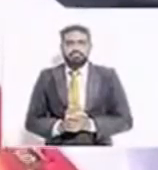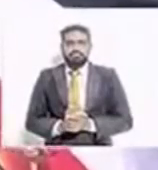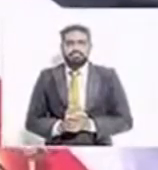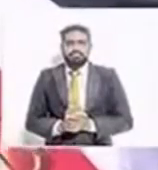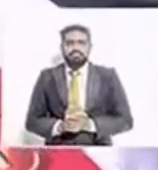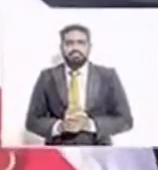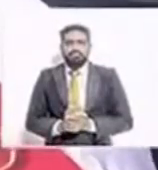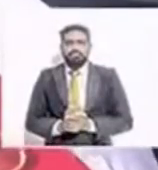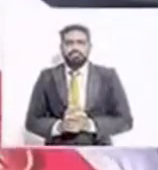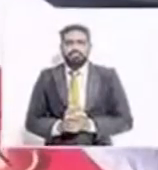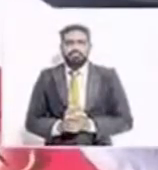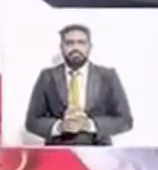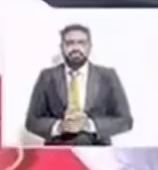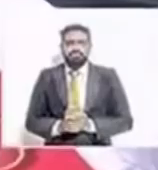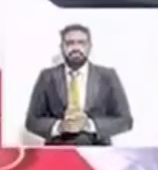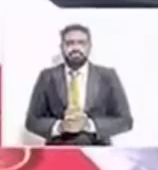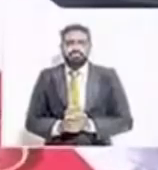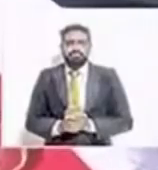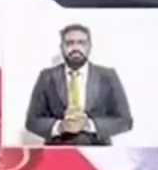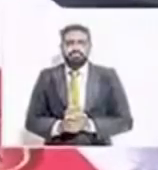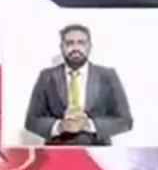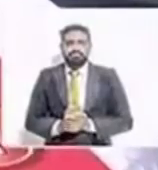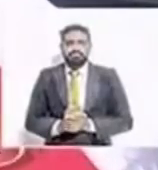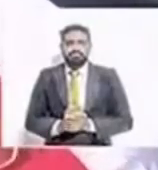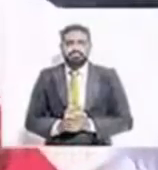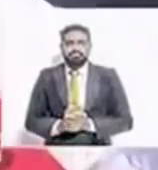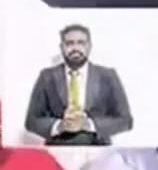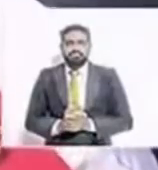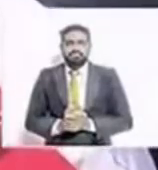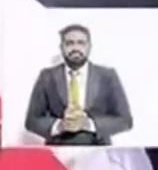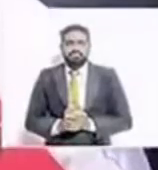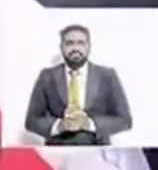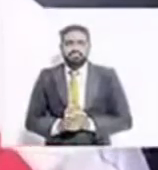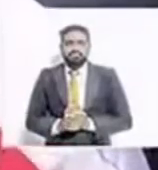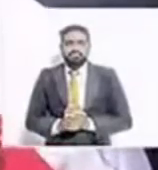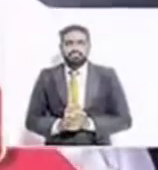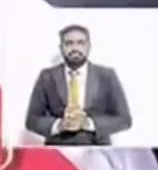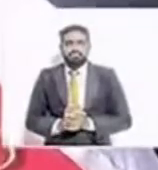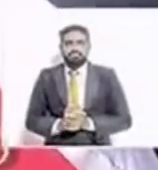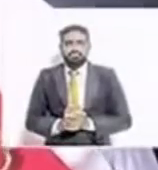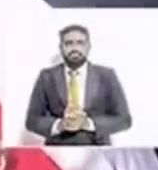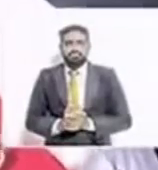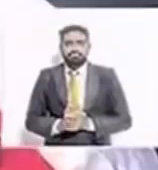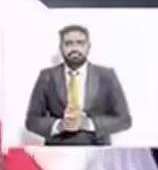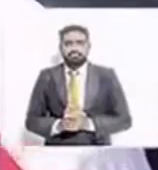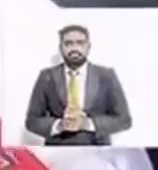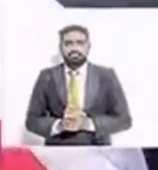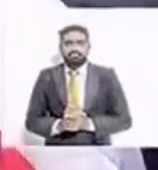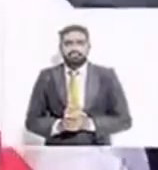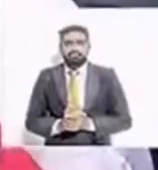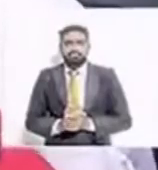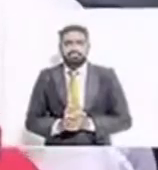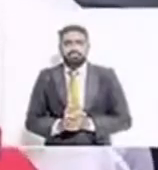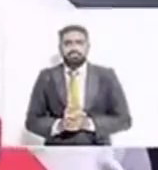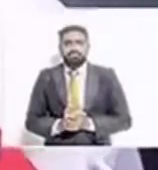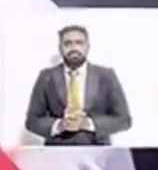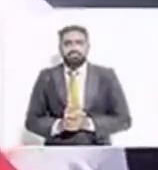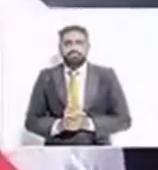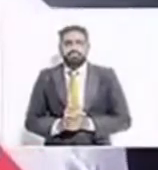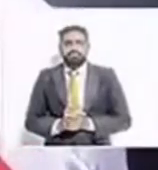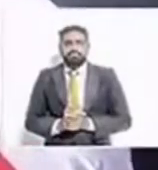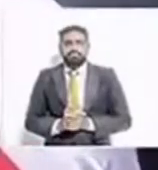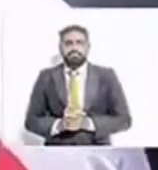ජනාධිපතිතුමයි අගමැතිතුමයි ඔක්කොම උත්සාහ කරන්නේ ඒක තමයි කරන්න කොහොමයි ඩොලර එක මොකද මේ පාවීම ගැන ඔබතුමාගේ අදහස මොකද ඒක ඉතින්